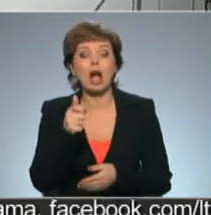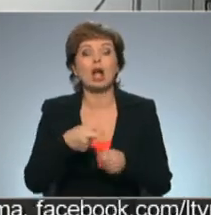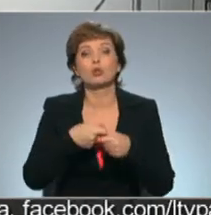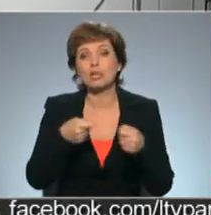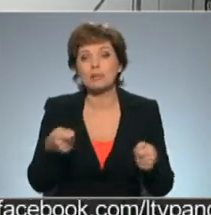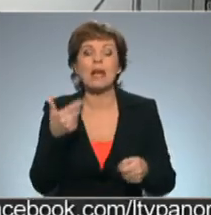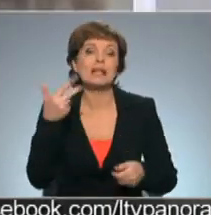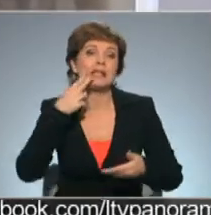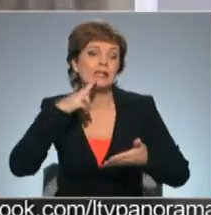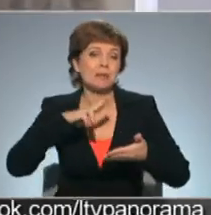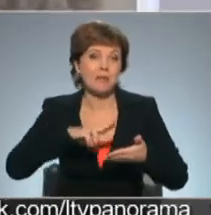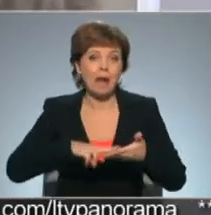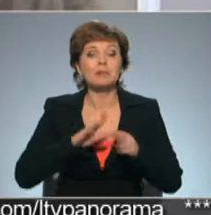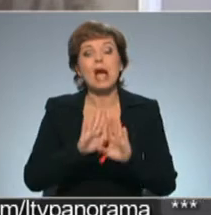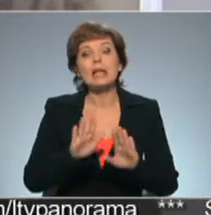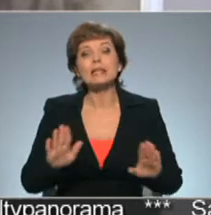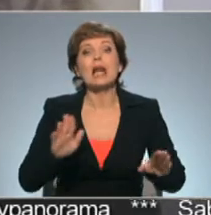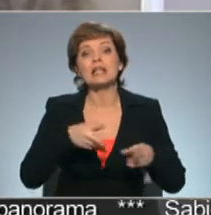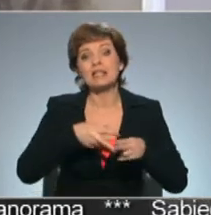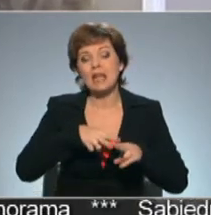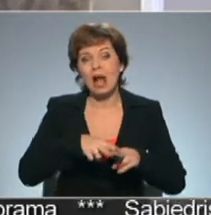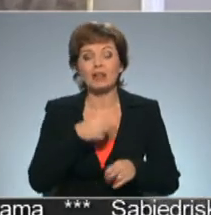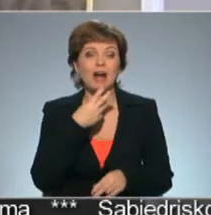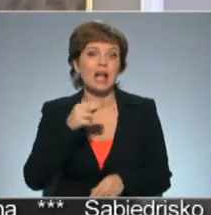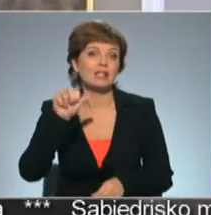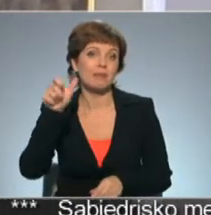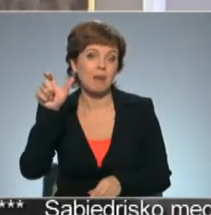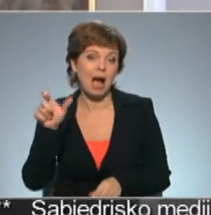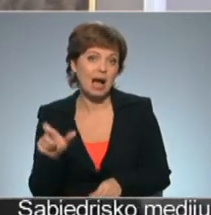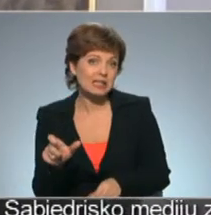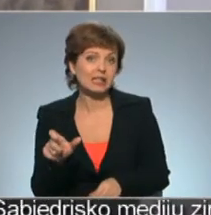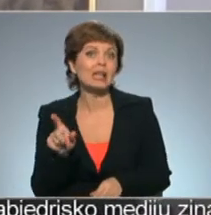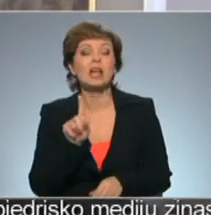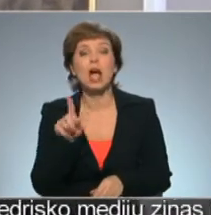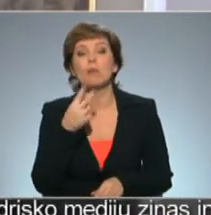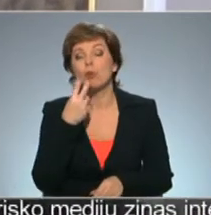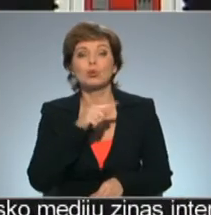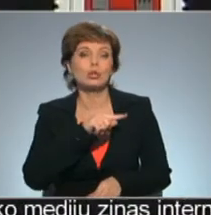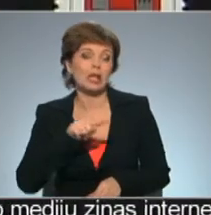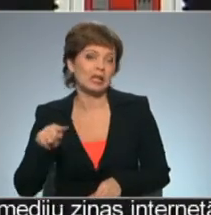3 pastmarkas, bet izstāde Jelgavā, kurā redzam arī mākslinieces ekslibri, būs apskatāma līdz